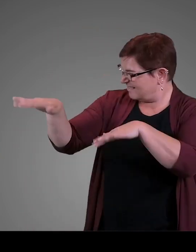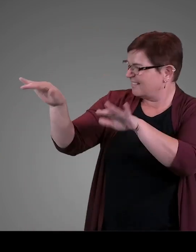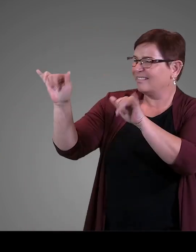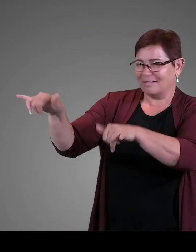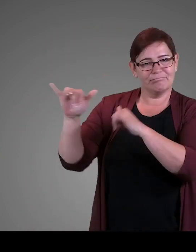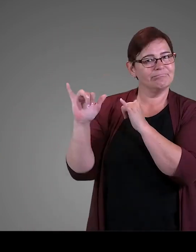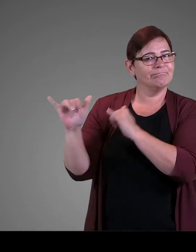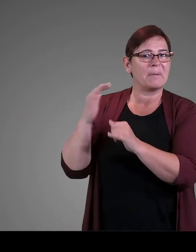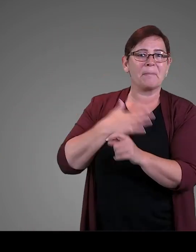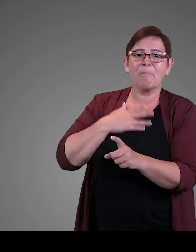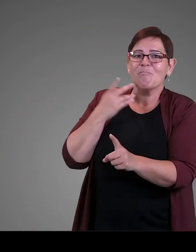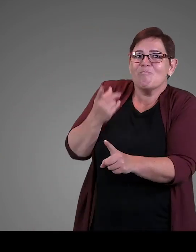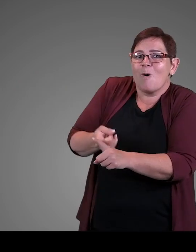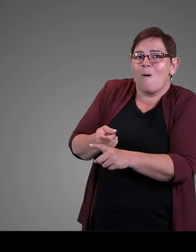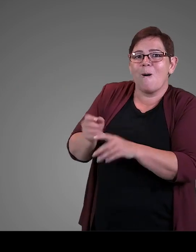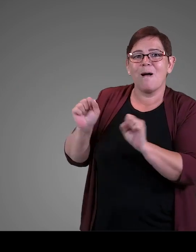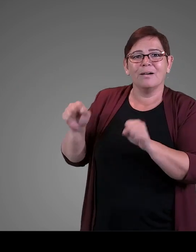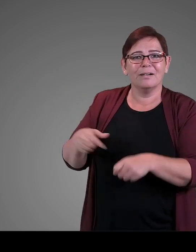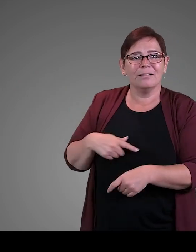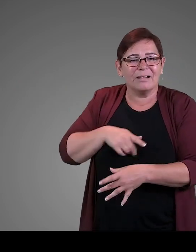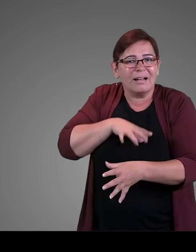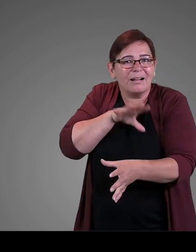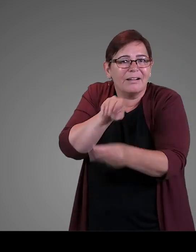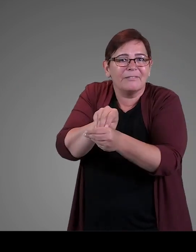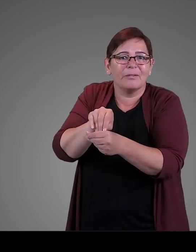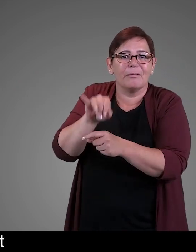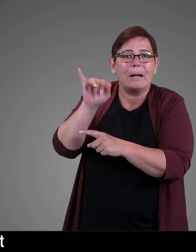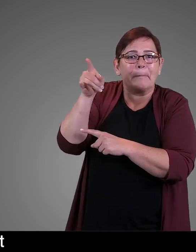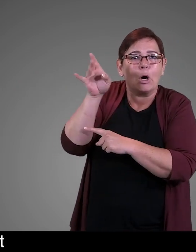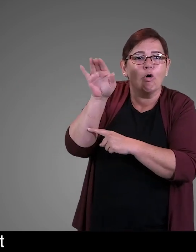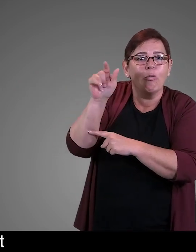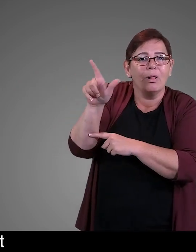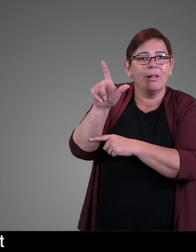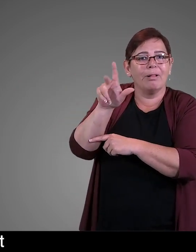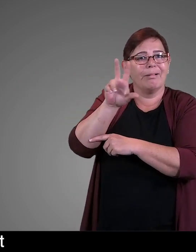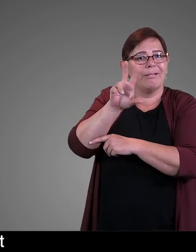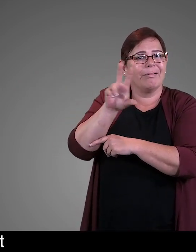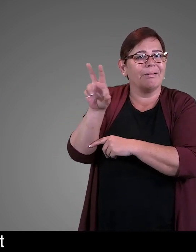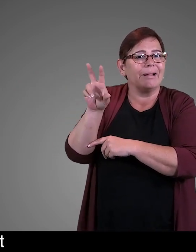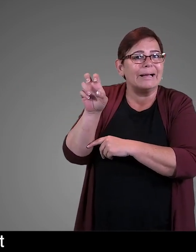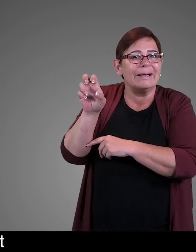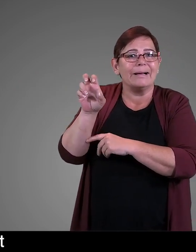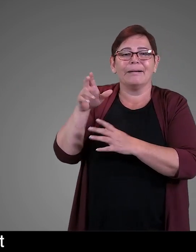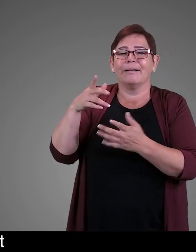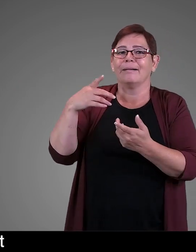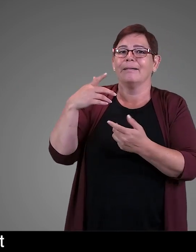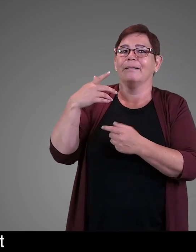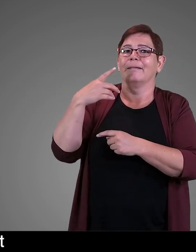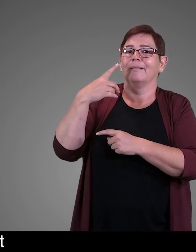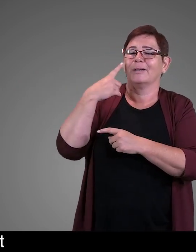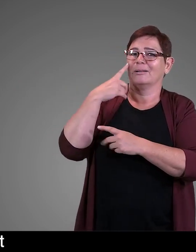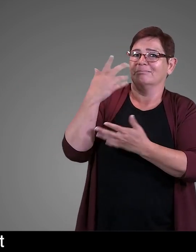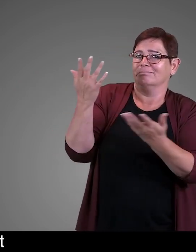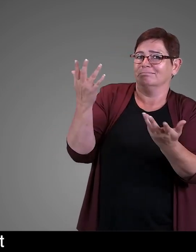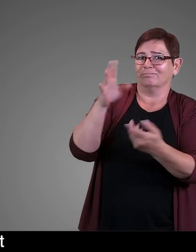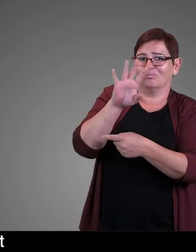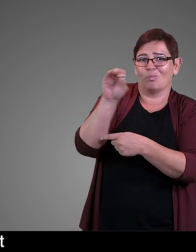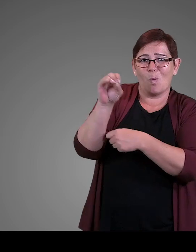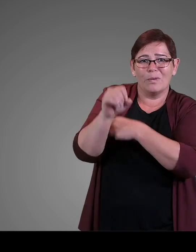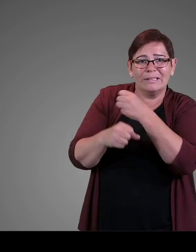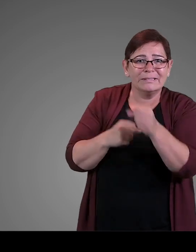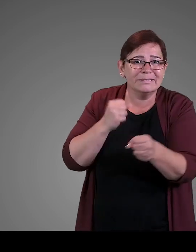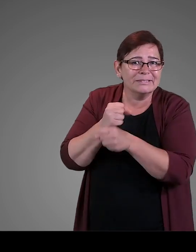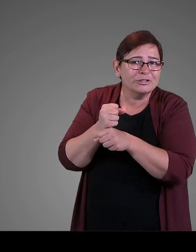et même plus, là, mais disons que avant la fondation, il y avait quand même un regroupement qui s'est formé et tout